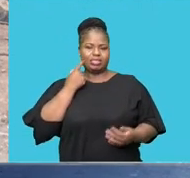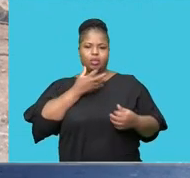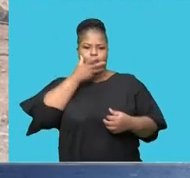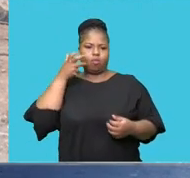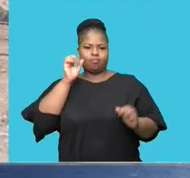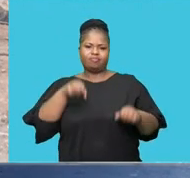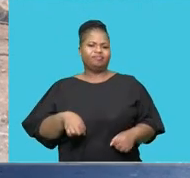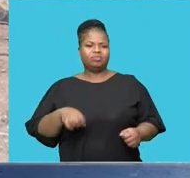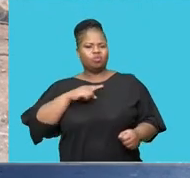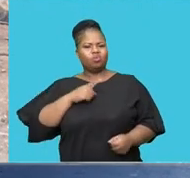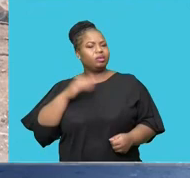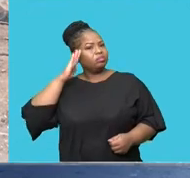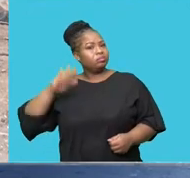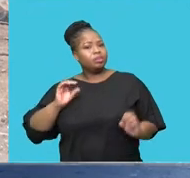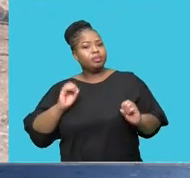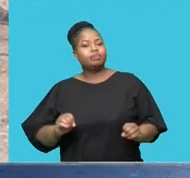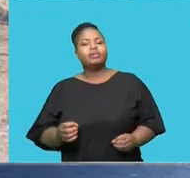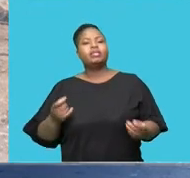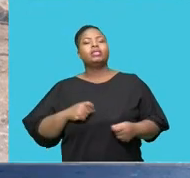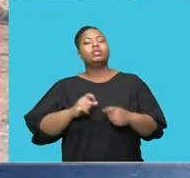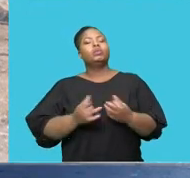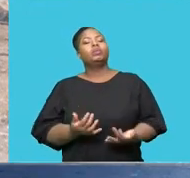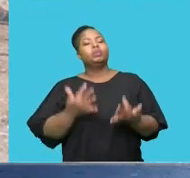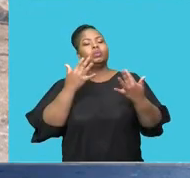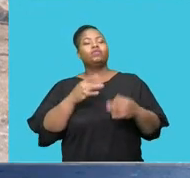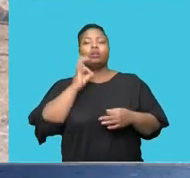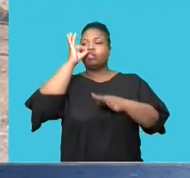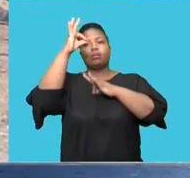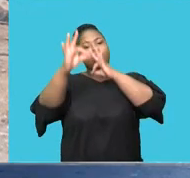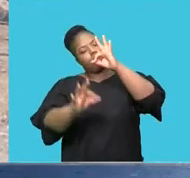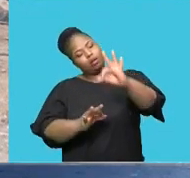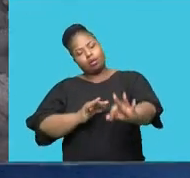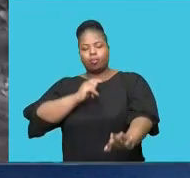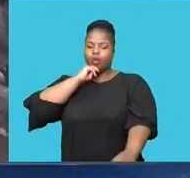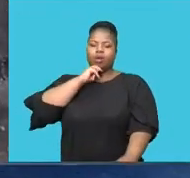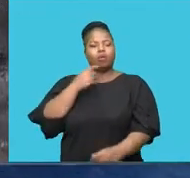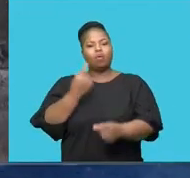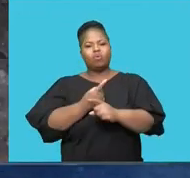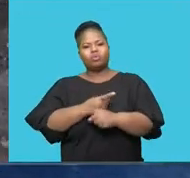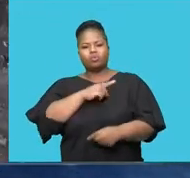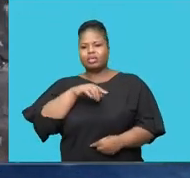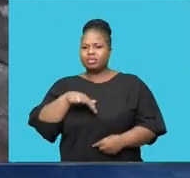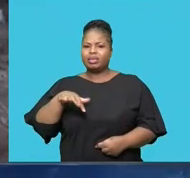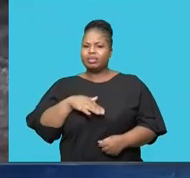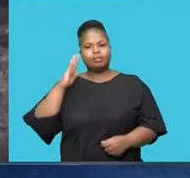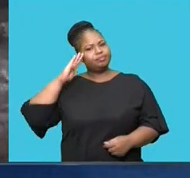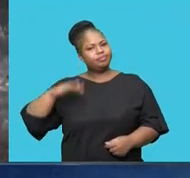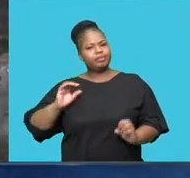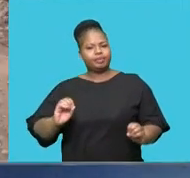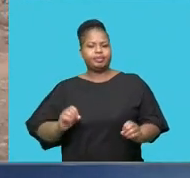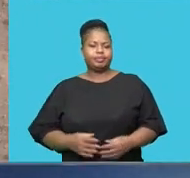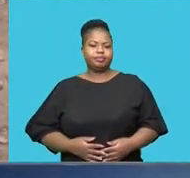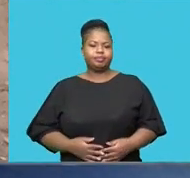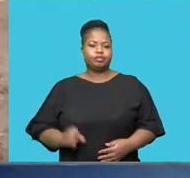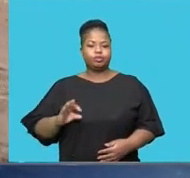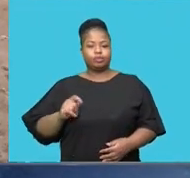ngoba abanayo indawo yokuhlala babasa umlilo ekuseni ukuze kushone ilanga kube yintambama ayikho indawo zokuhlala ngathi Soweto TV vakashela le